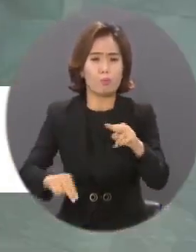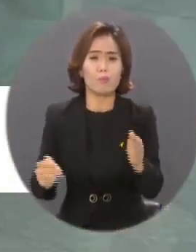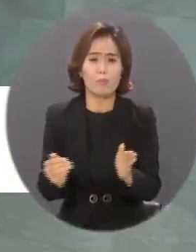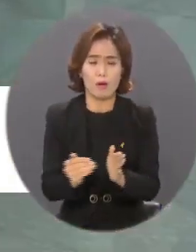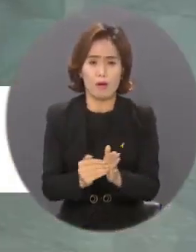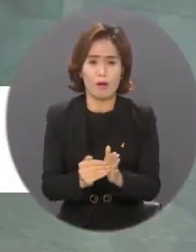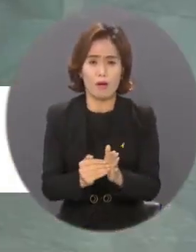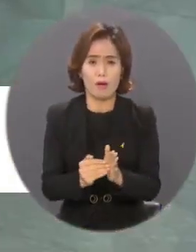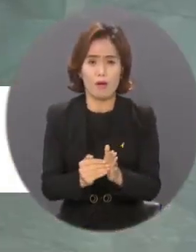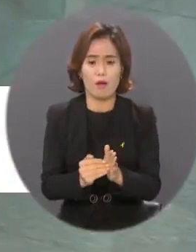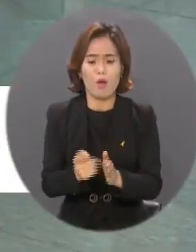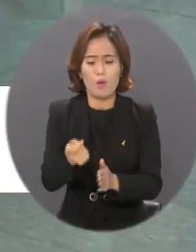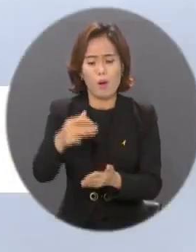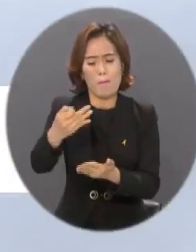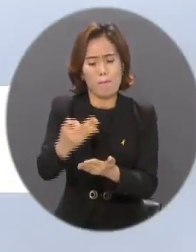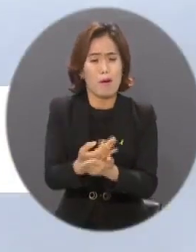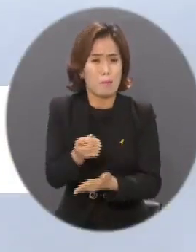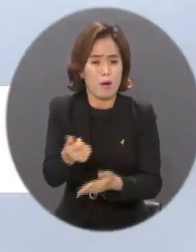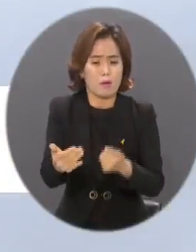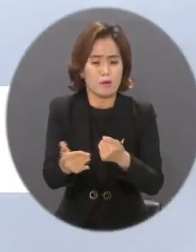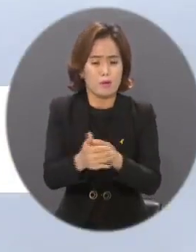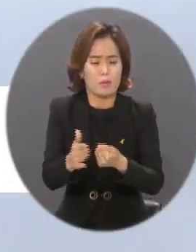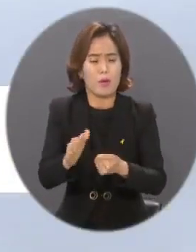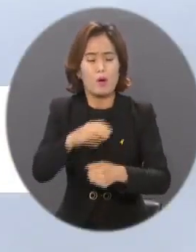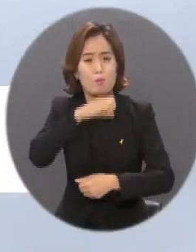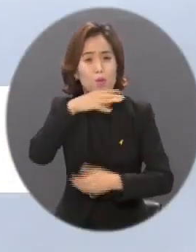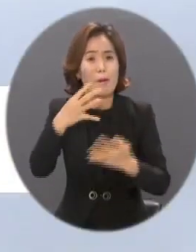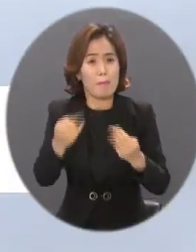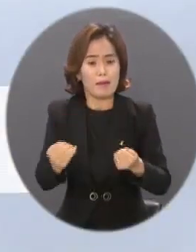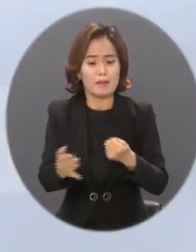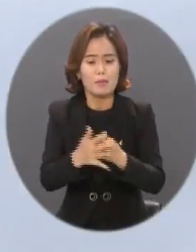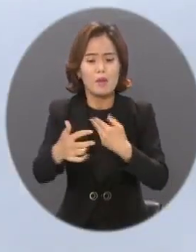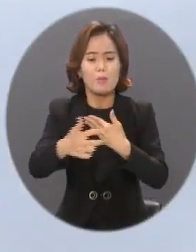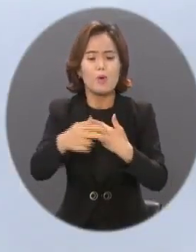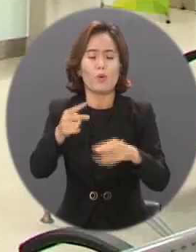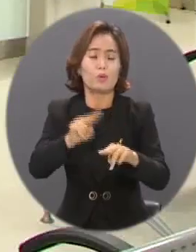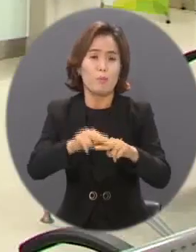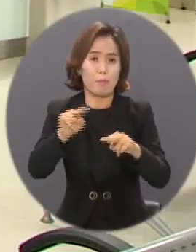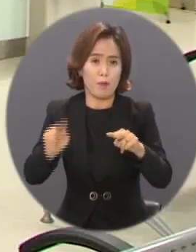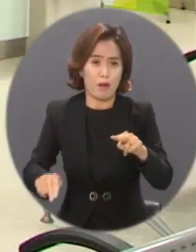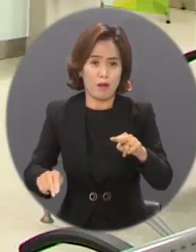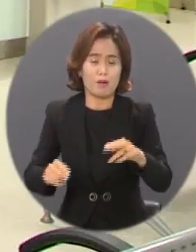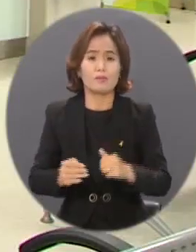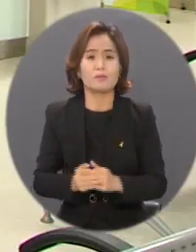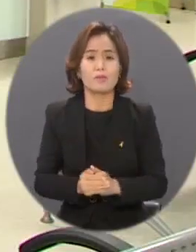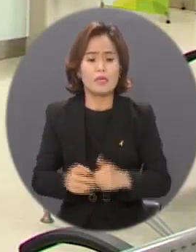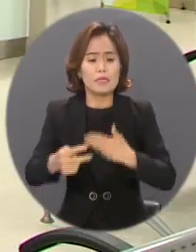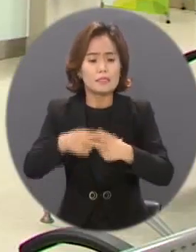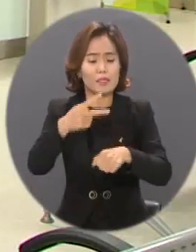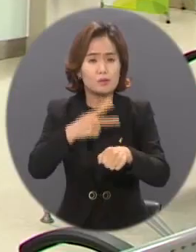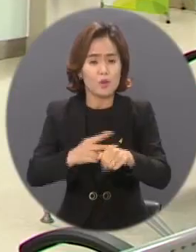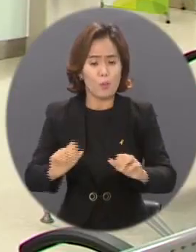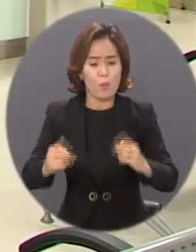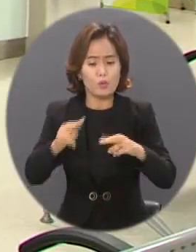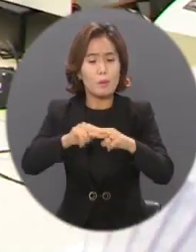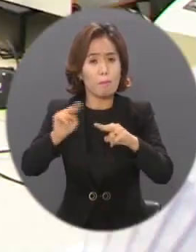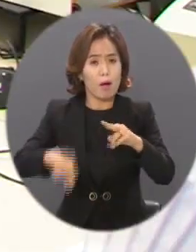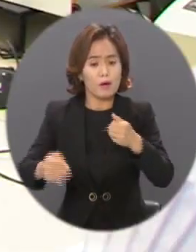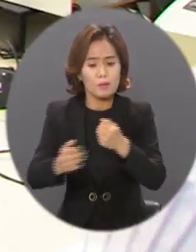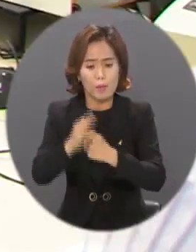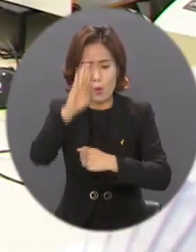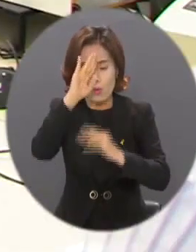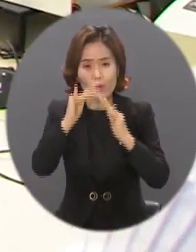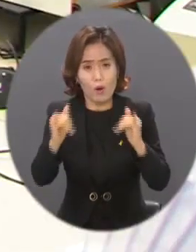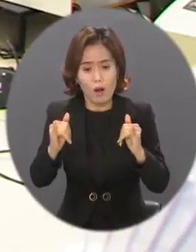냈습니다. 상대적으로 낮은 급여 등 처우에 대한 불만 때문에 병원을 떠난 것으로 알려졌습니다. 의사들이 한꺼번에 그만두면서